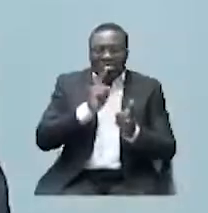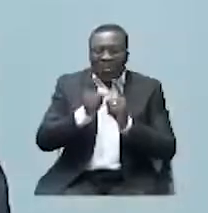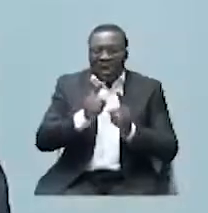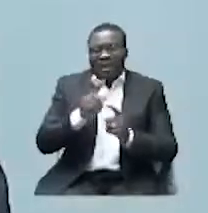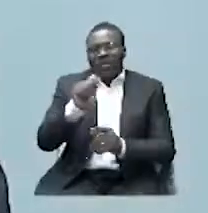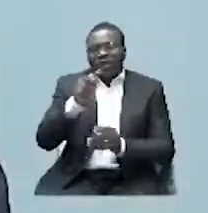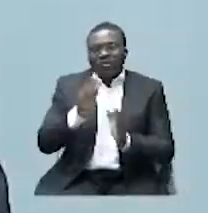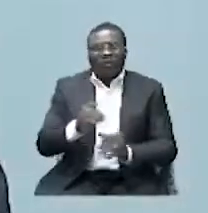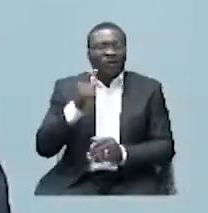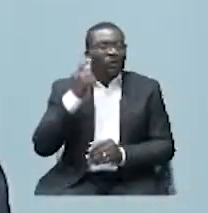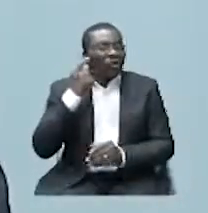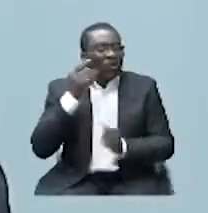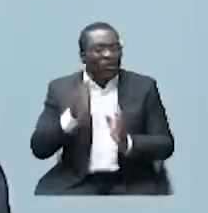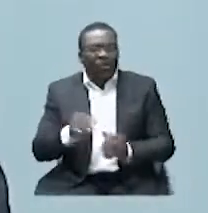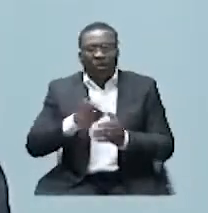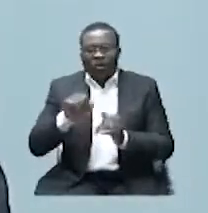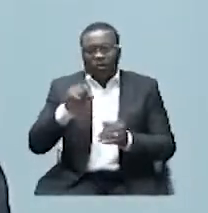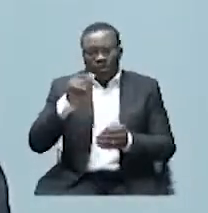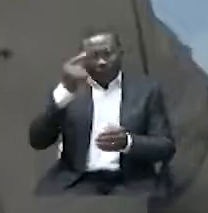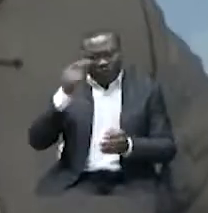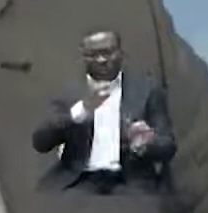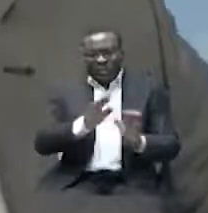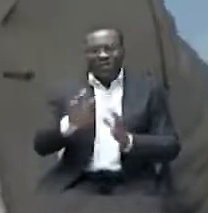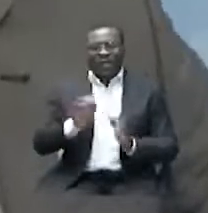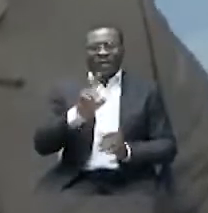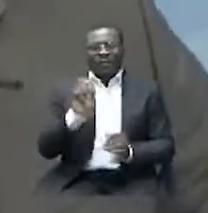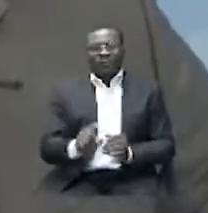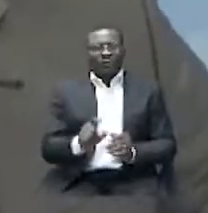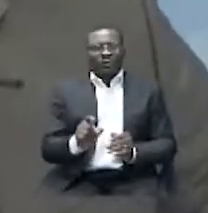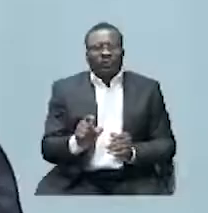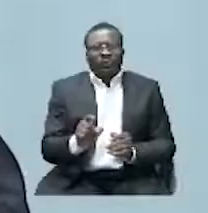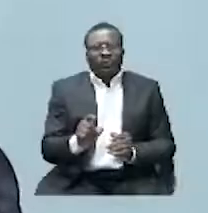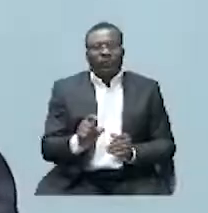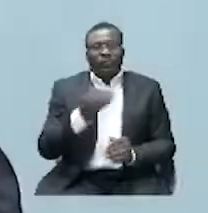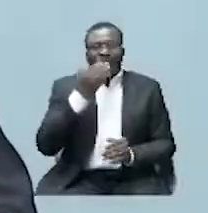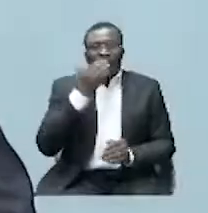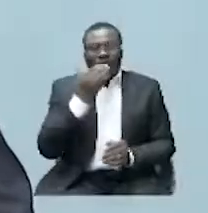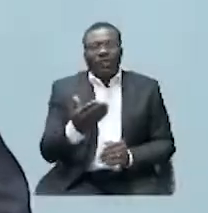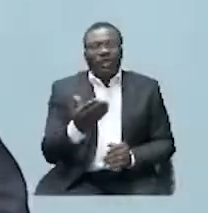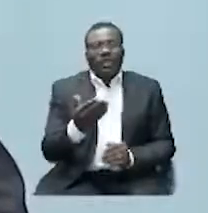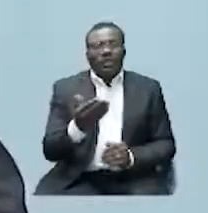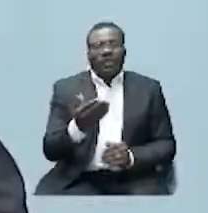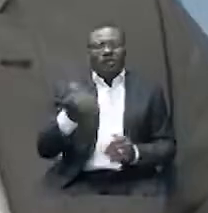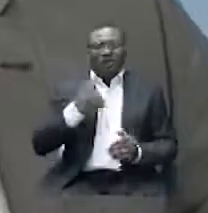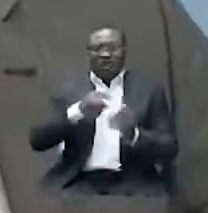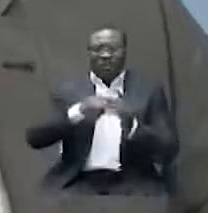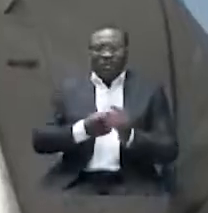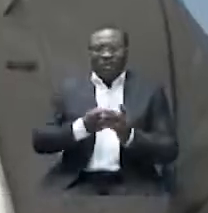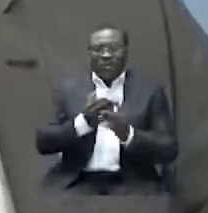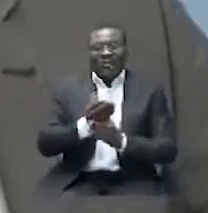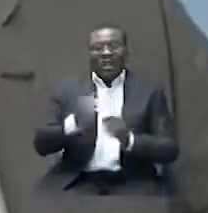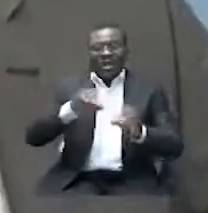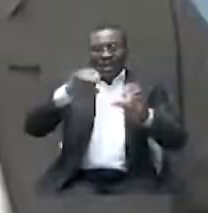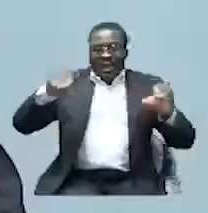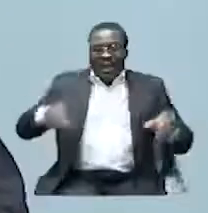aux auditeurs ce que vous comptez faire dans ces secteurs-là? Merci. On va commencer par la Cour